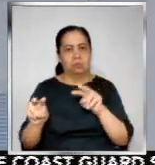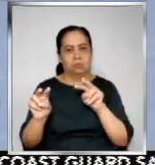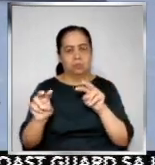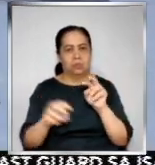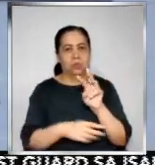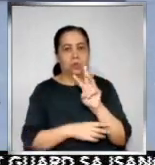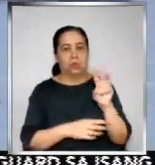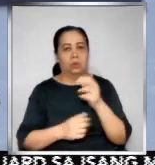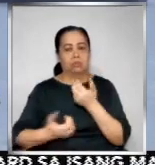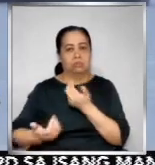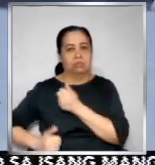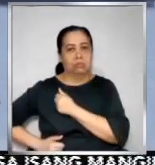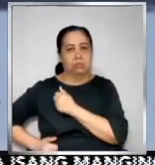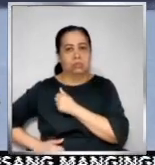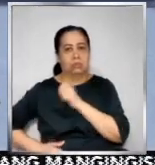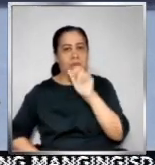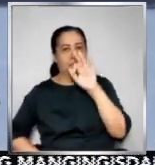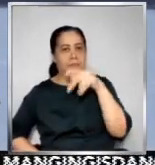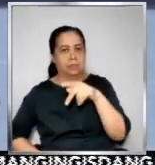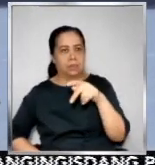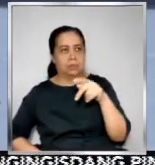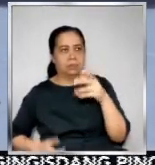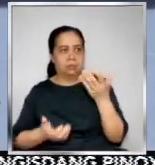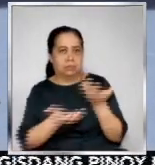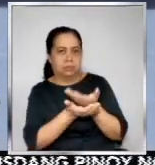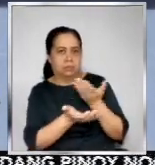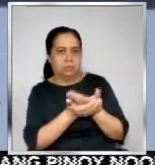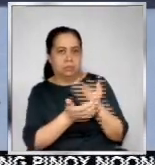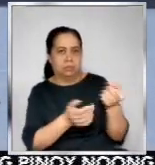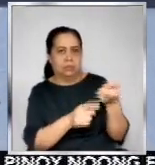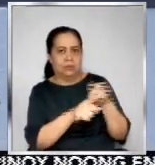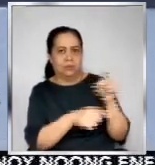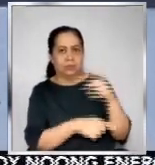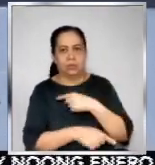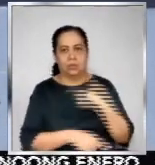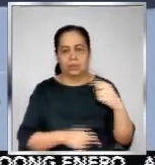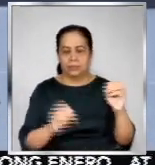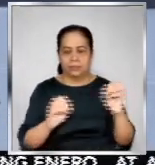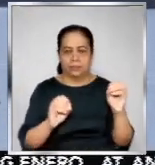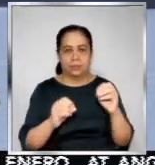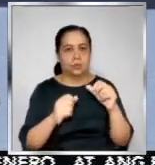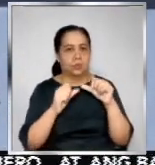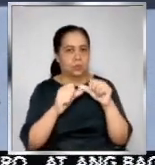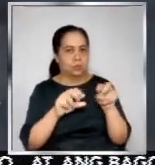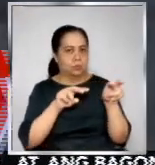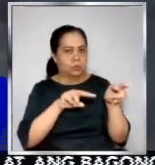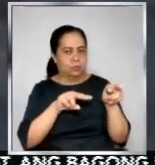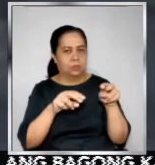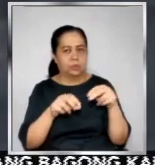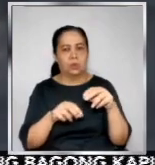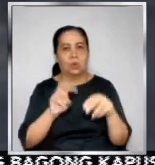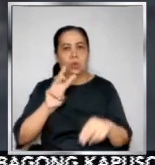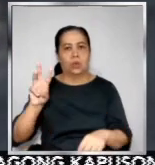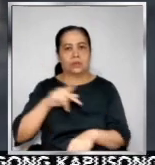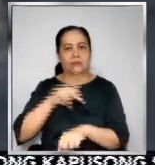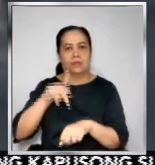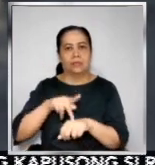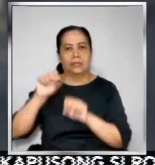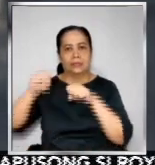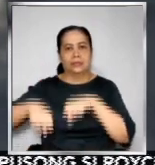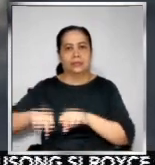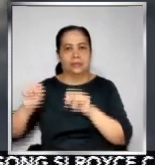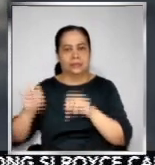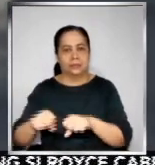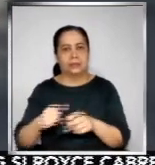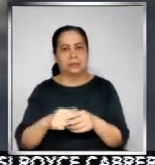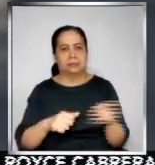AFP na kakaibang galaw mula sa Chinese Coast Guard na patuloy na nakabantay sa West Philippine Sea. Hindi naman po umaalis ang mga yan.